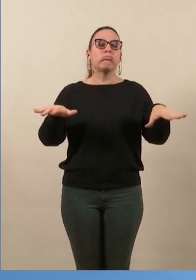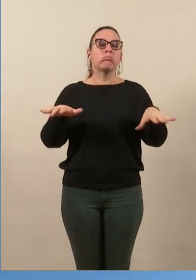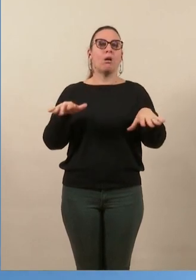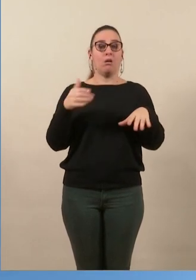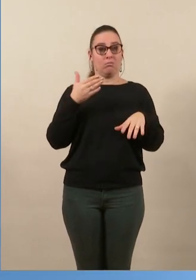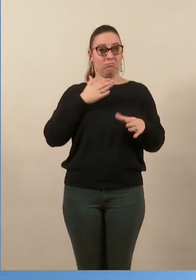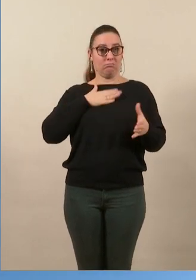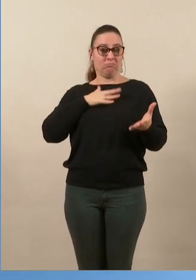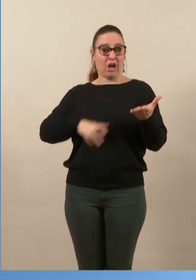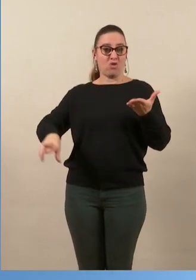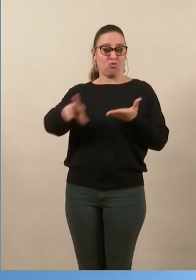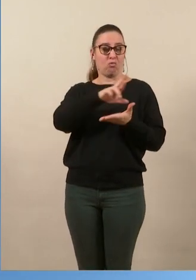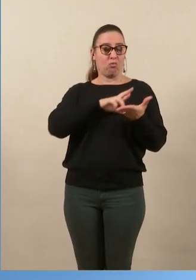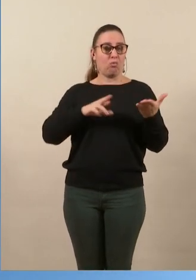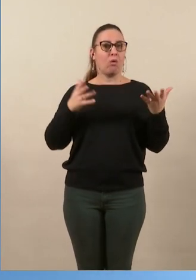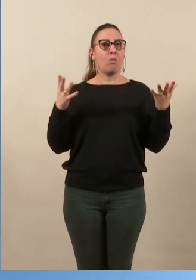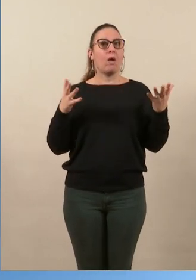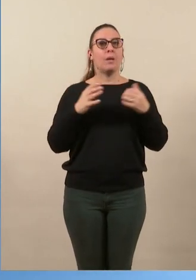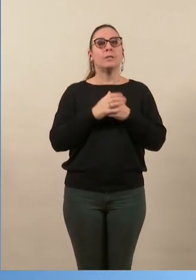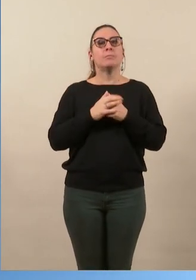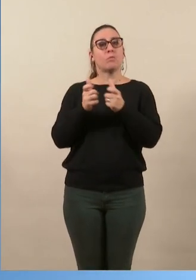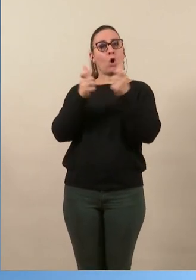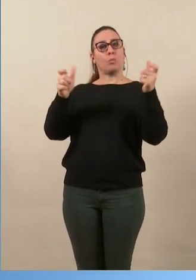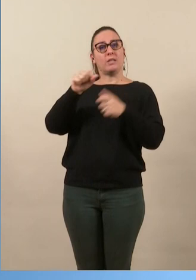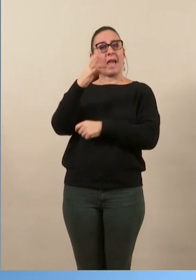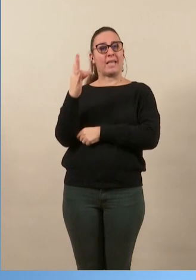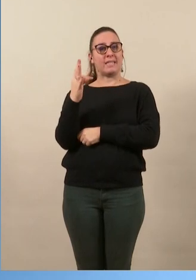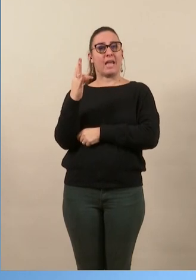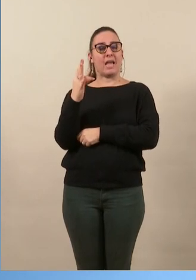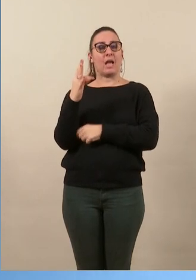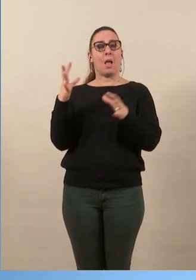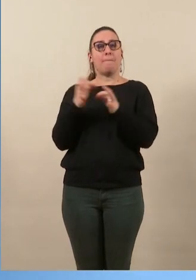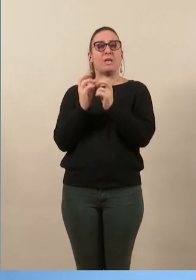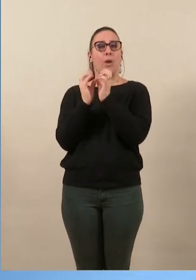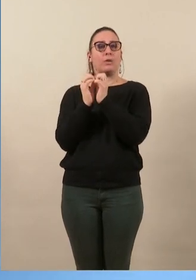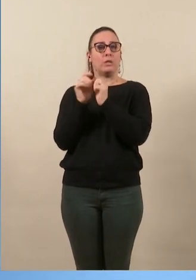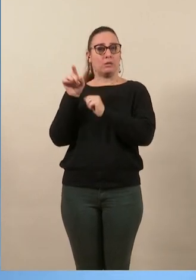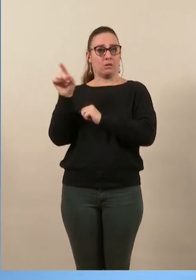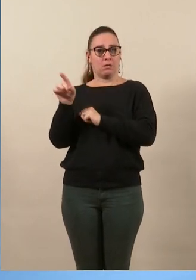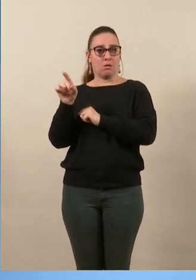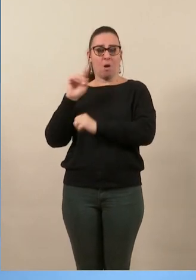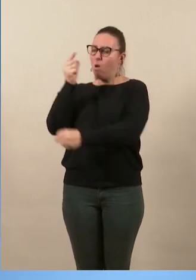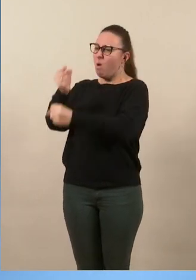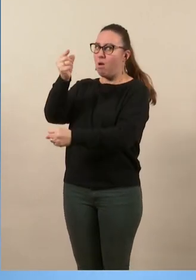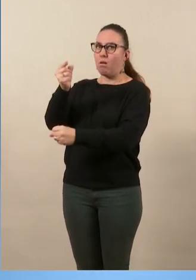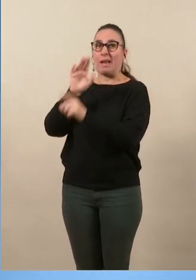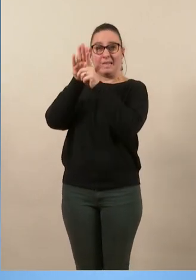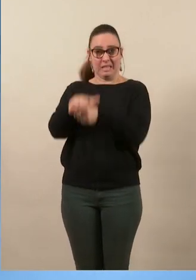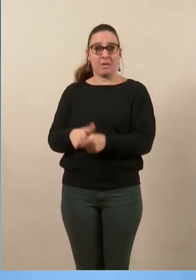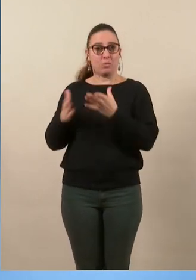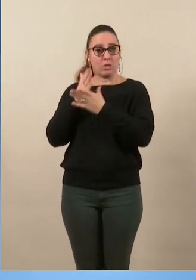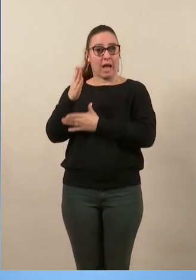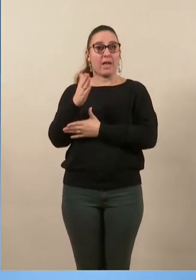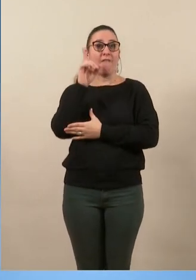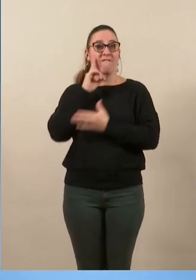région c'est le cas de St microélectronique qui vient de se voir condamné sévèrement pour une discrimination sur la carrière pour 10